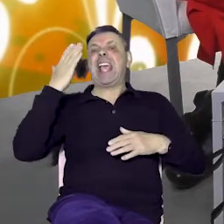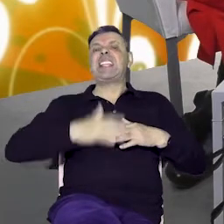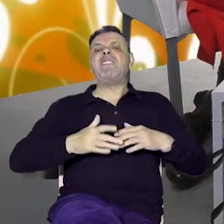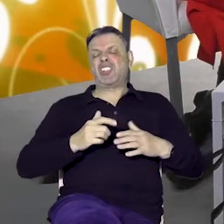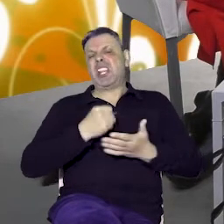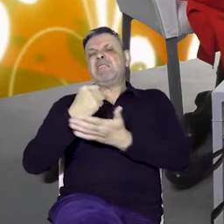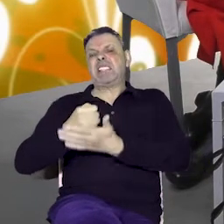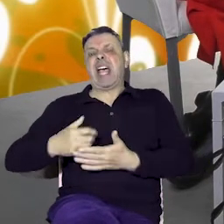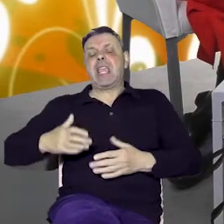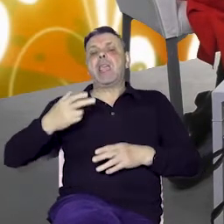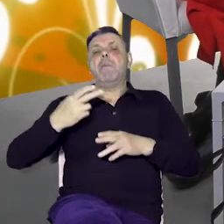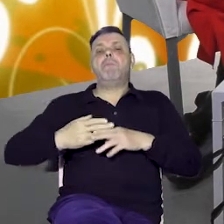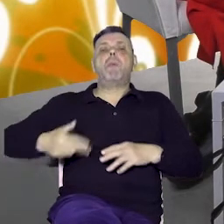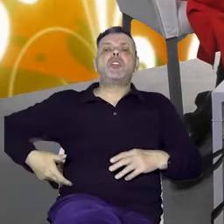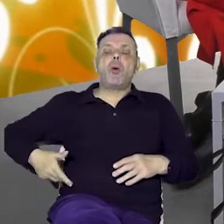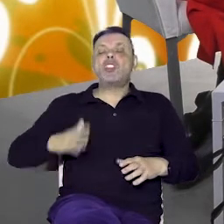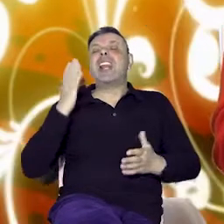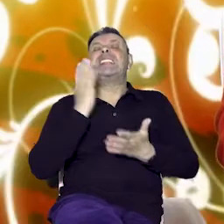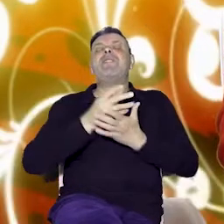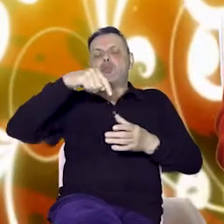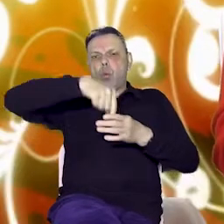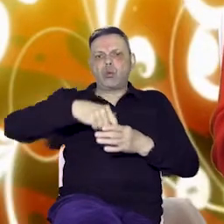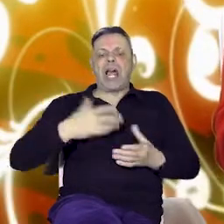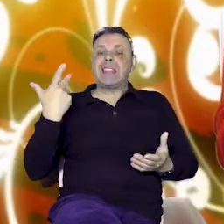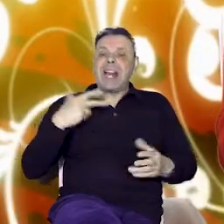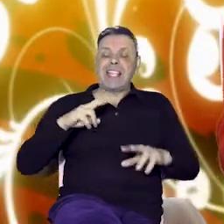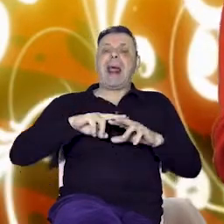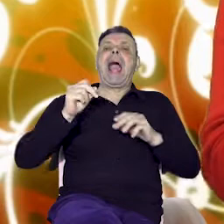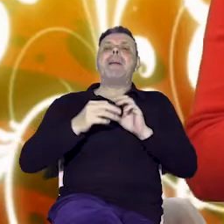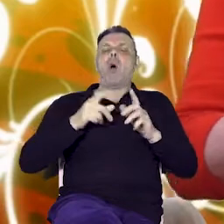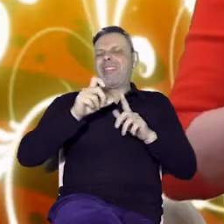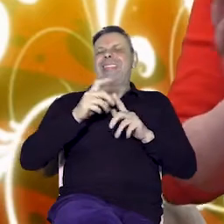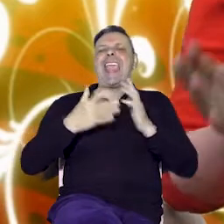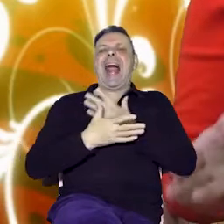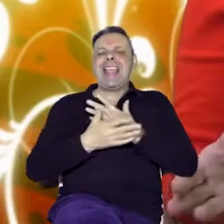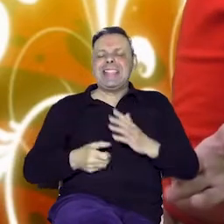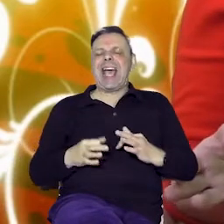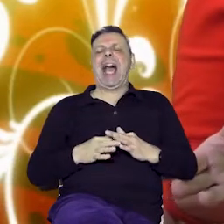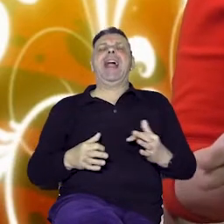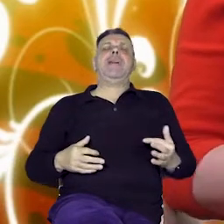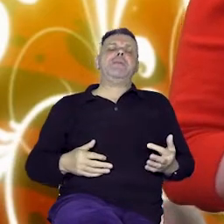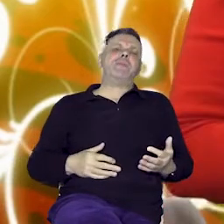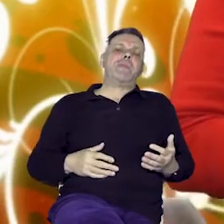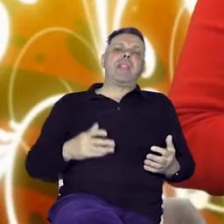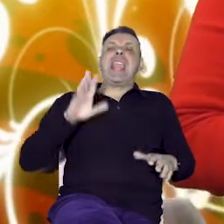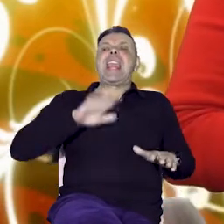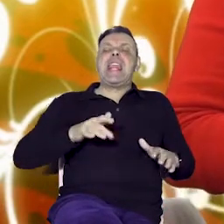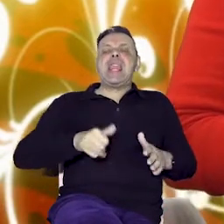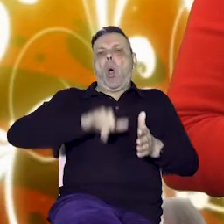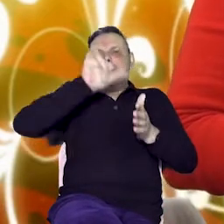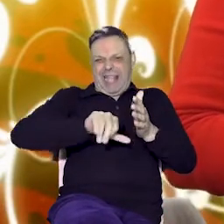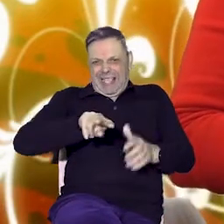bubrežne bolesti ili ste već u njemu. Da li ste na hemodijalizi, na peritonealnoj dijalizi ili ste transplantirani. I u